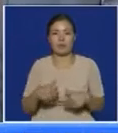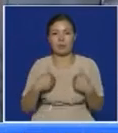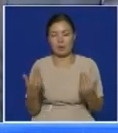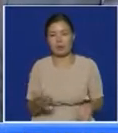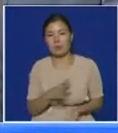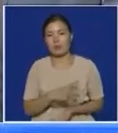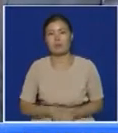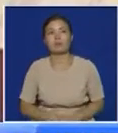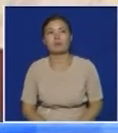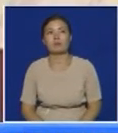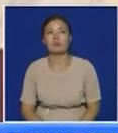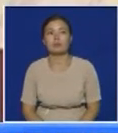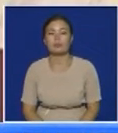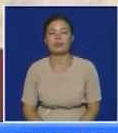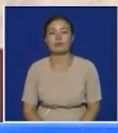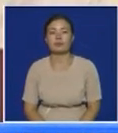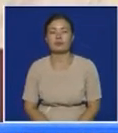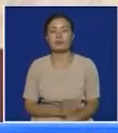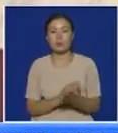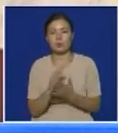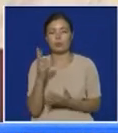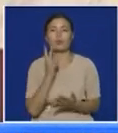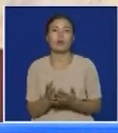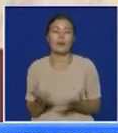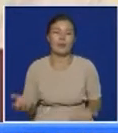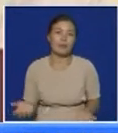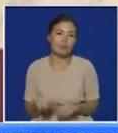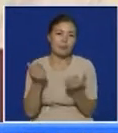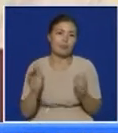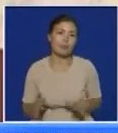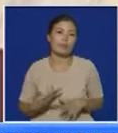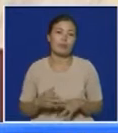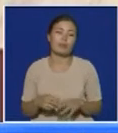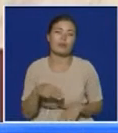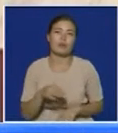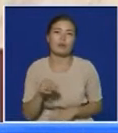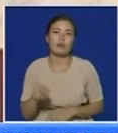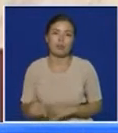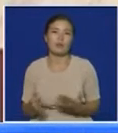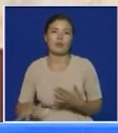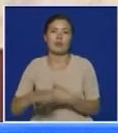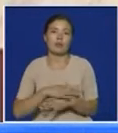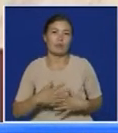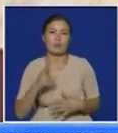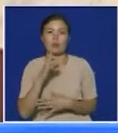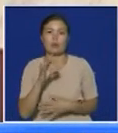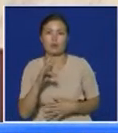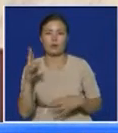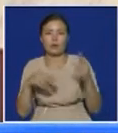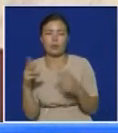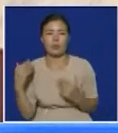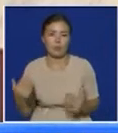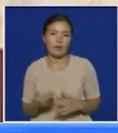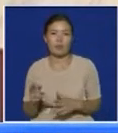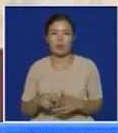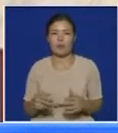айтты. Жоғарыда көрсетілген елді мекендерге құтқару бекеттері модульдік типтегі ғимараттан контейнерлерден салынған. Ол